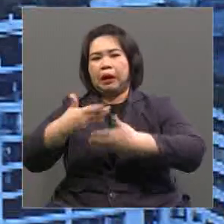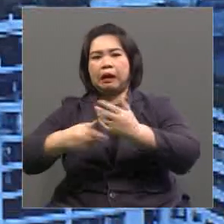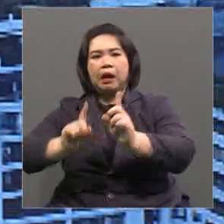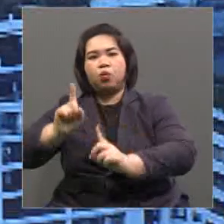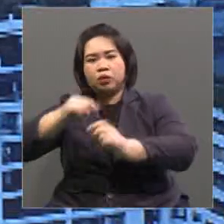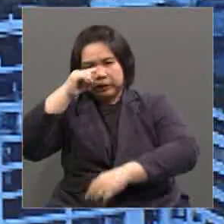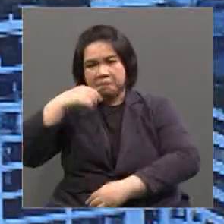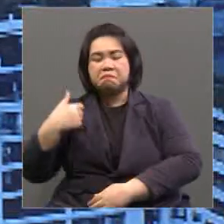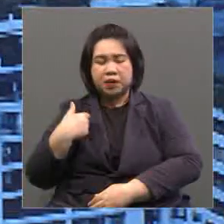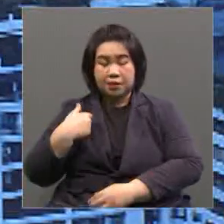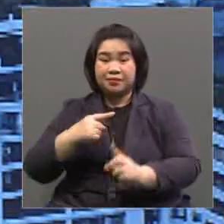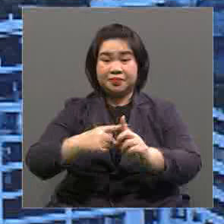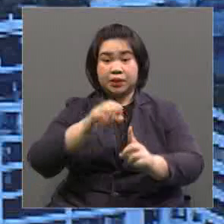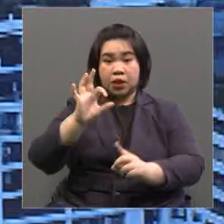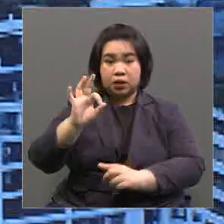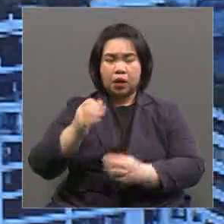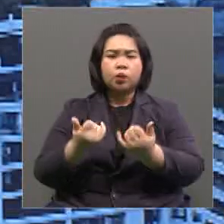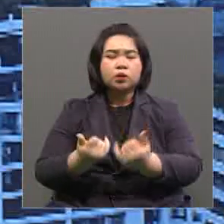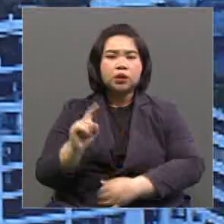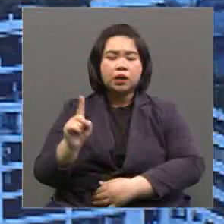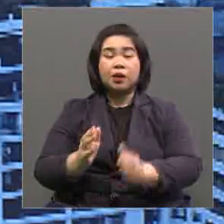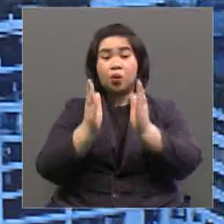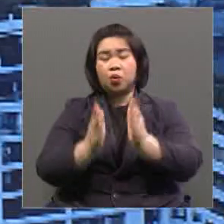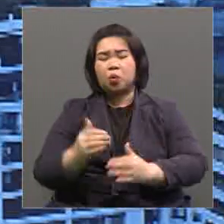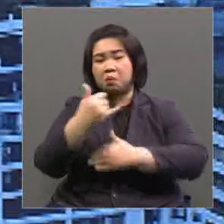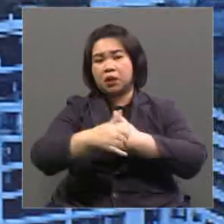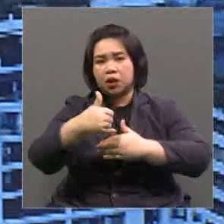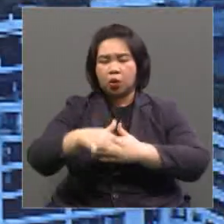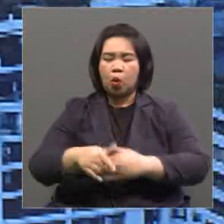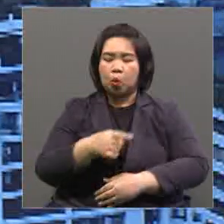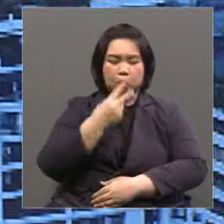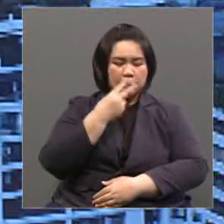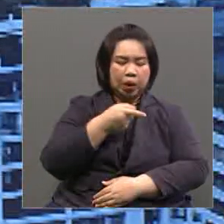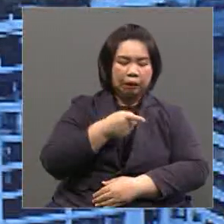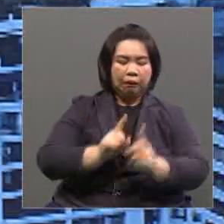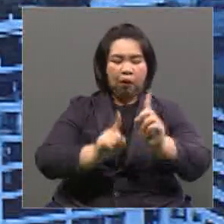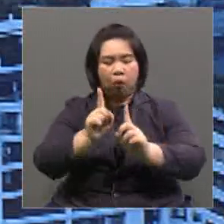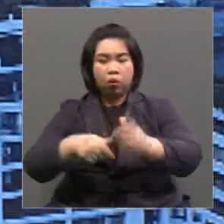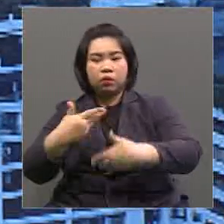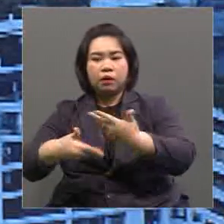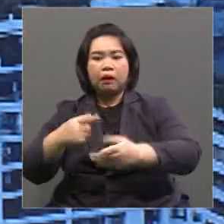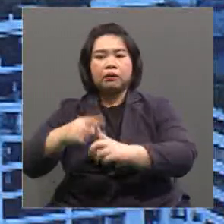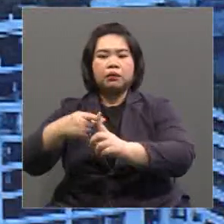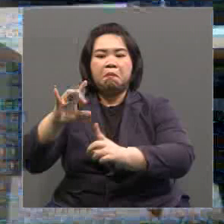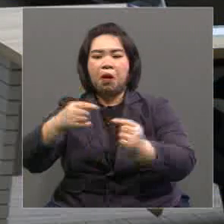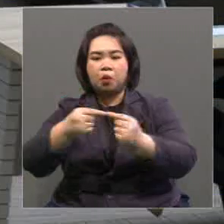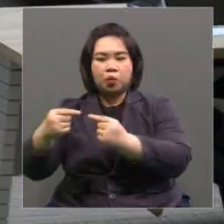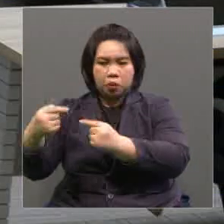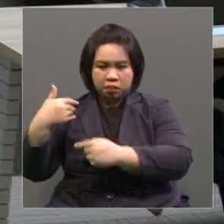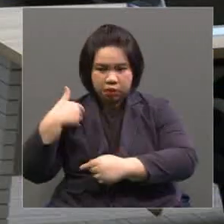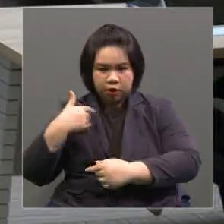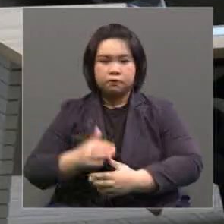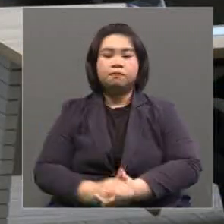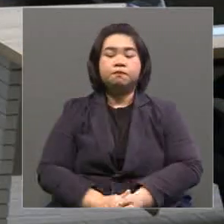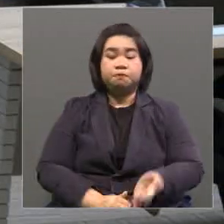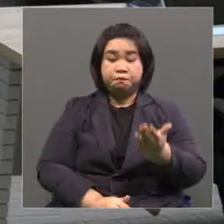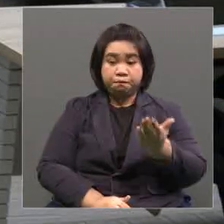ไทยนะครับโดยเดือนกันยายนที่ผ่านมานักลงทุนต่างชาติก็ขายออกต่อเนื่องเป็นเดือนที่ 8แล้วครับนาย